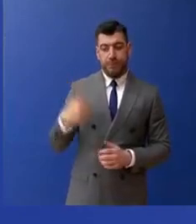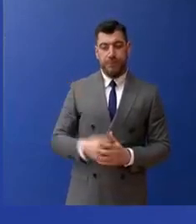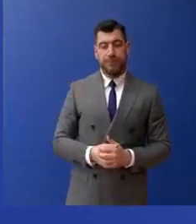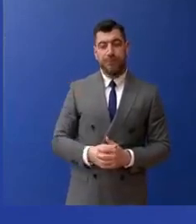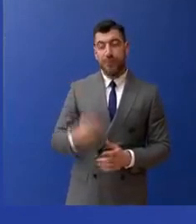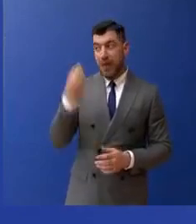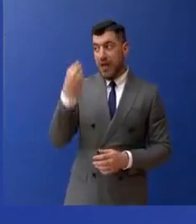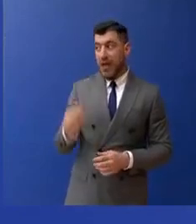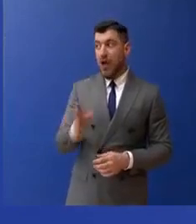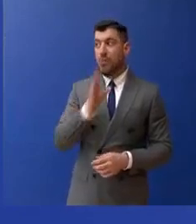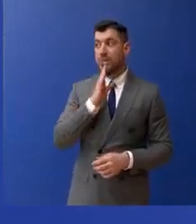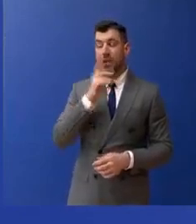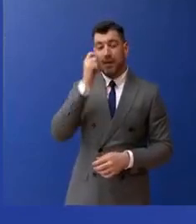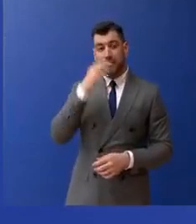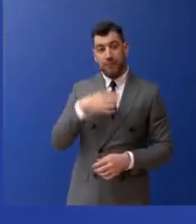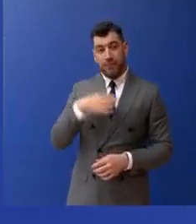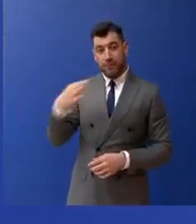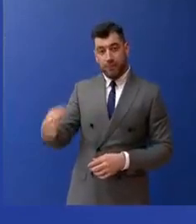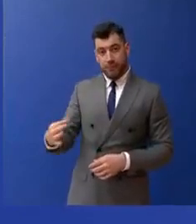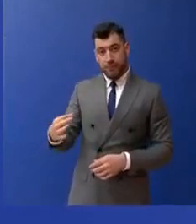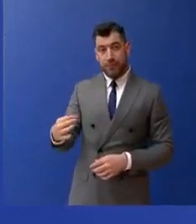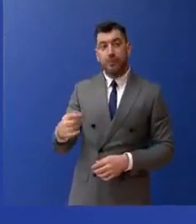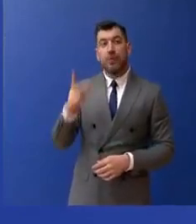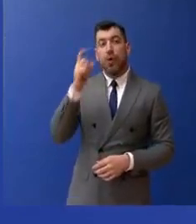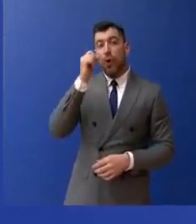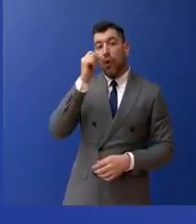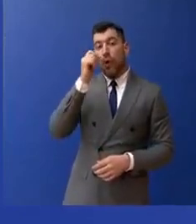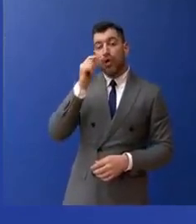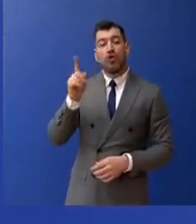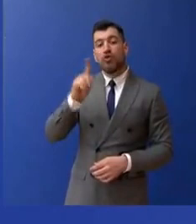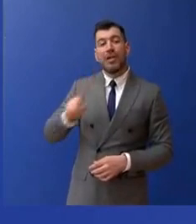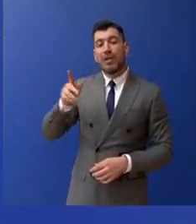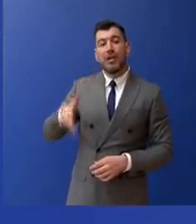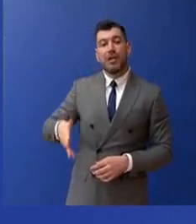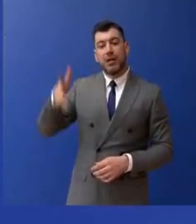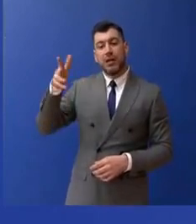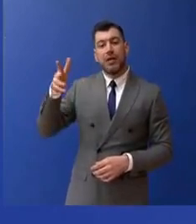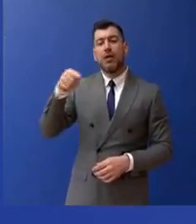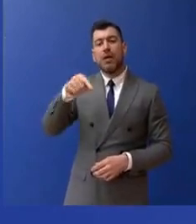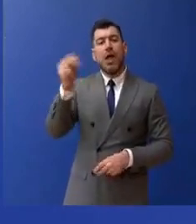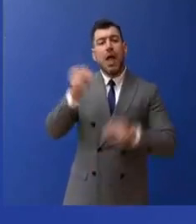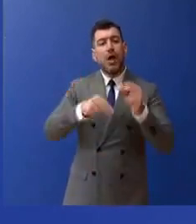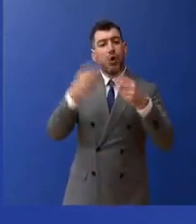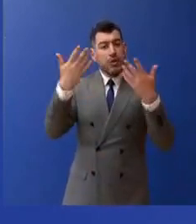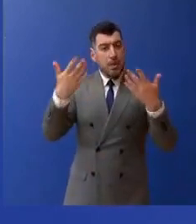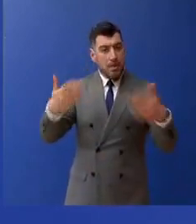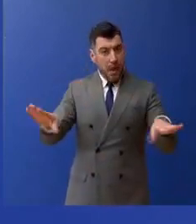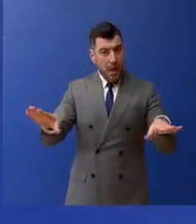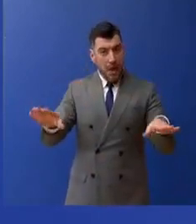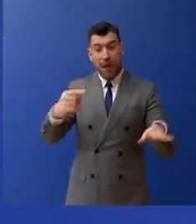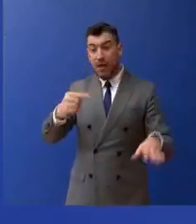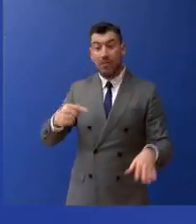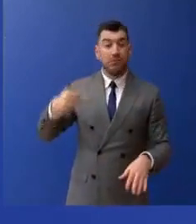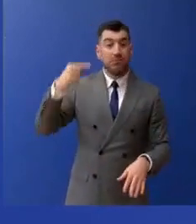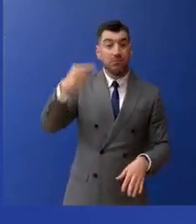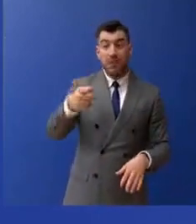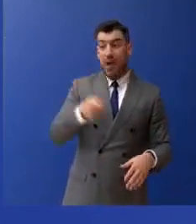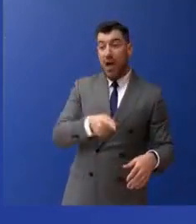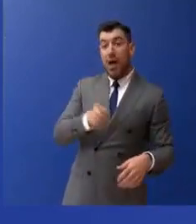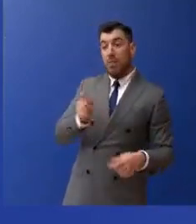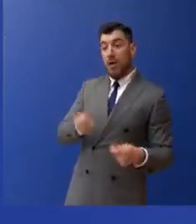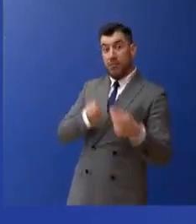Καλό μεσημέρι, κύριε εκπρόσωπε. Ο κύριος Μητσοτάκης, την επομένη των εκλογών, μόλις παραλάβει τη διερευνητική εντολή, θα